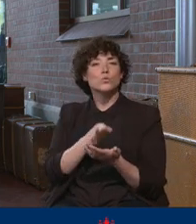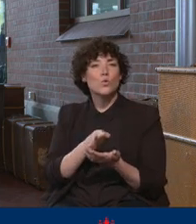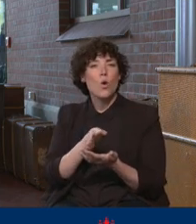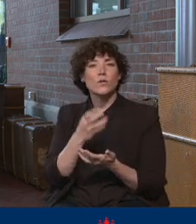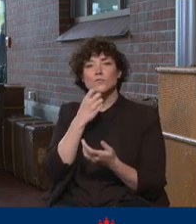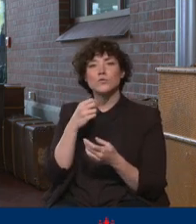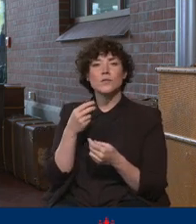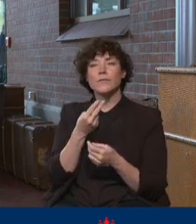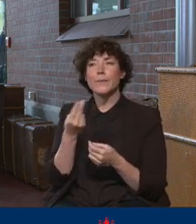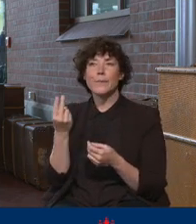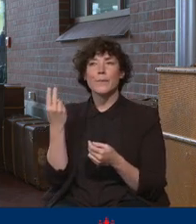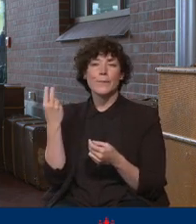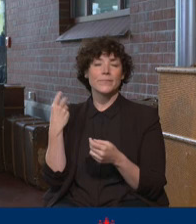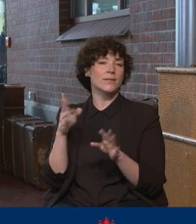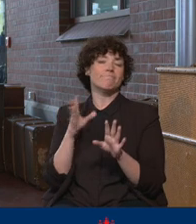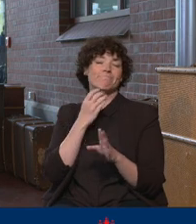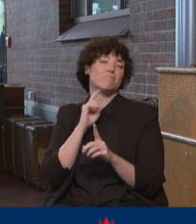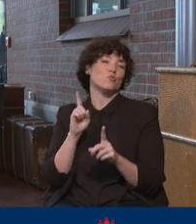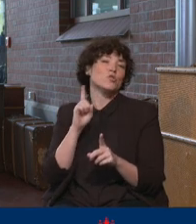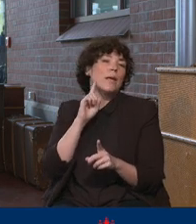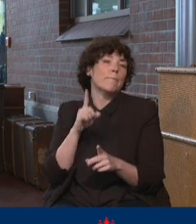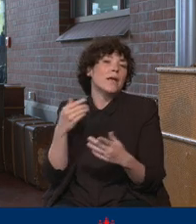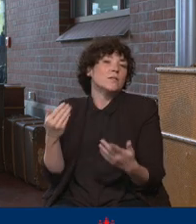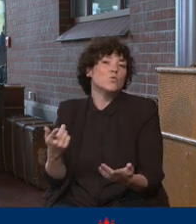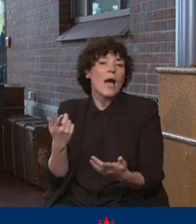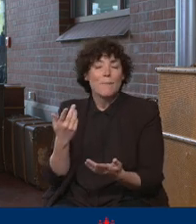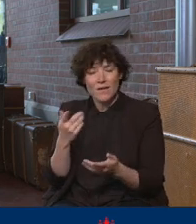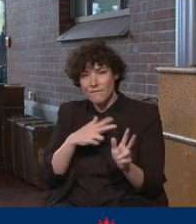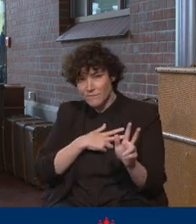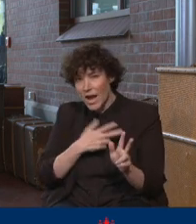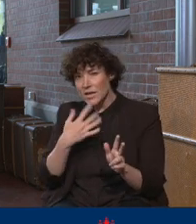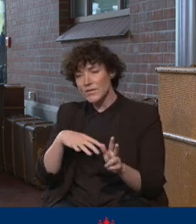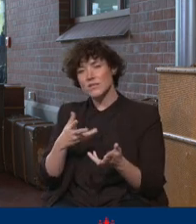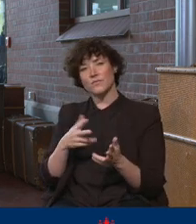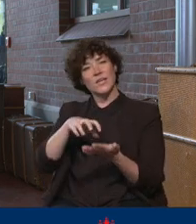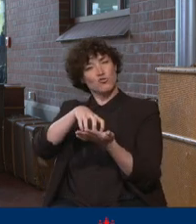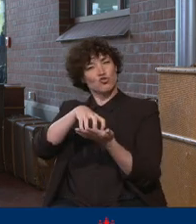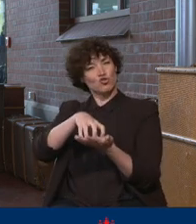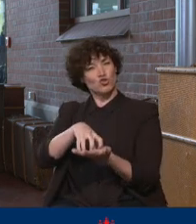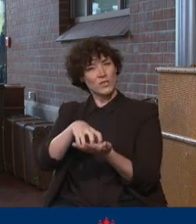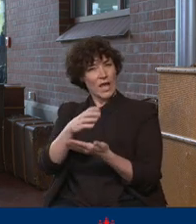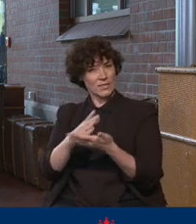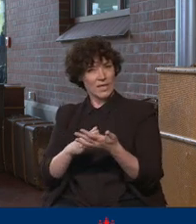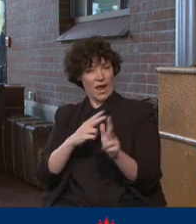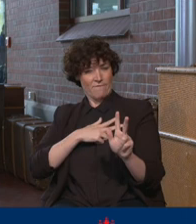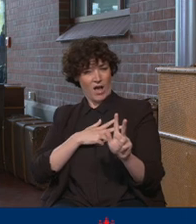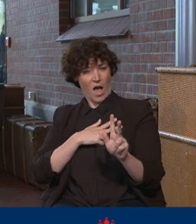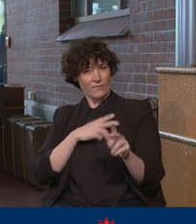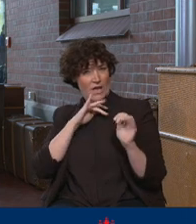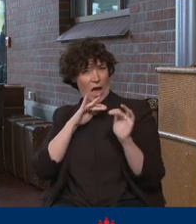zeiten schauen rothenburgsort war mal einen unglaublich städtischer stadtteil auch mit einer markanten